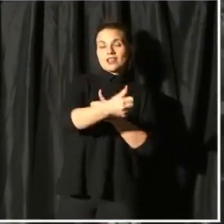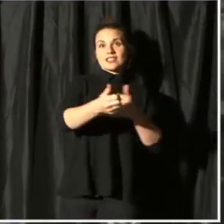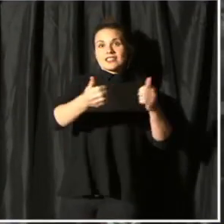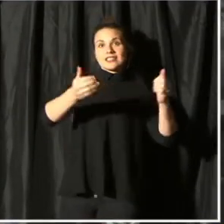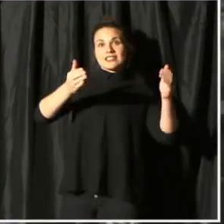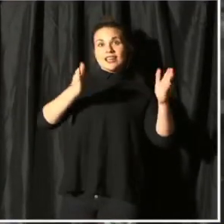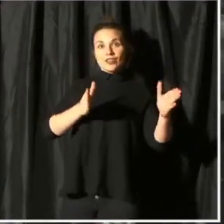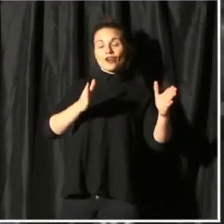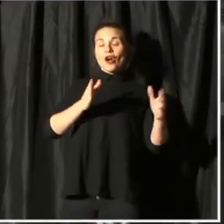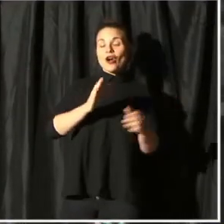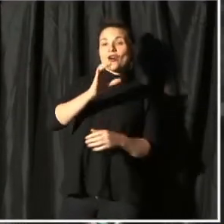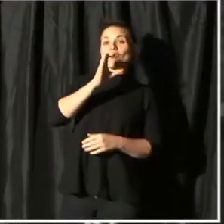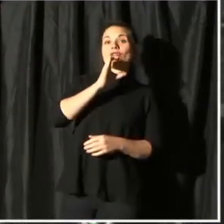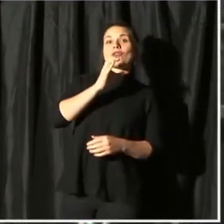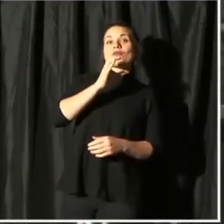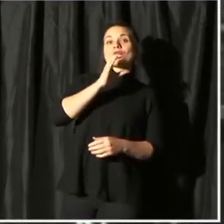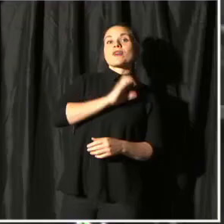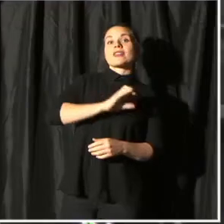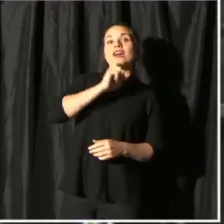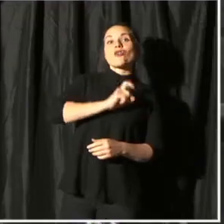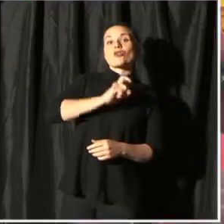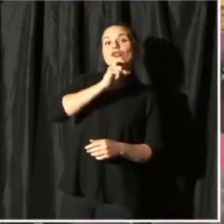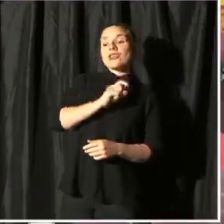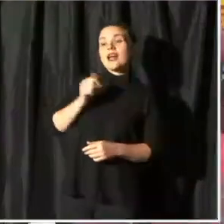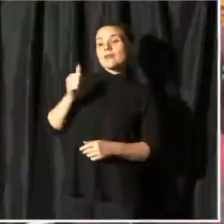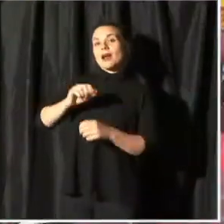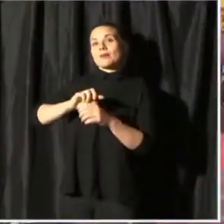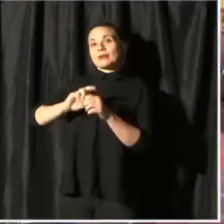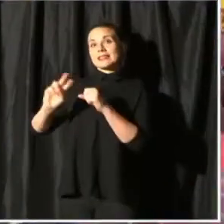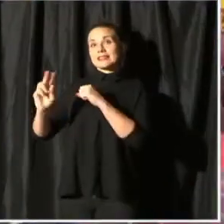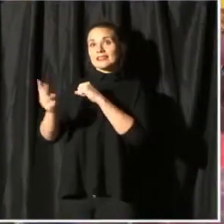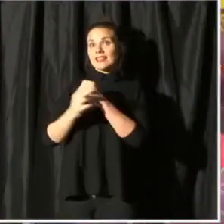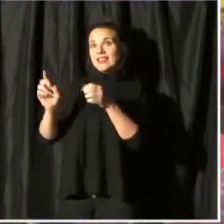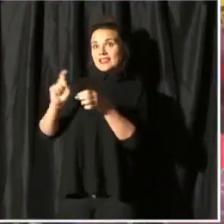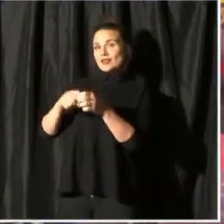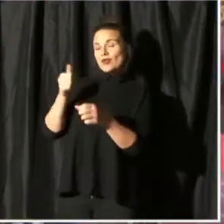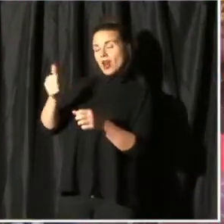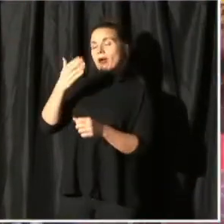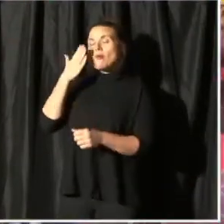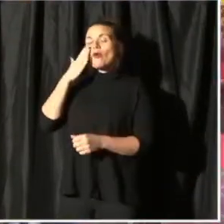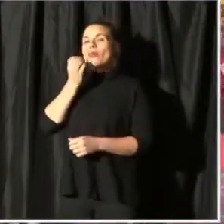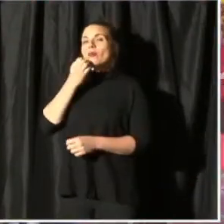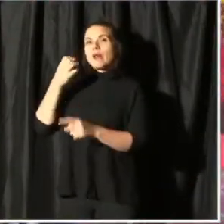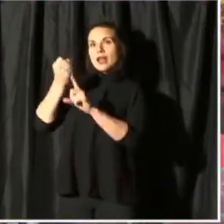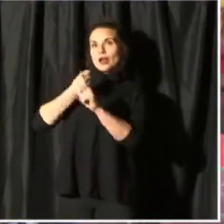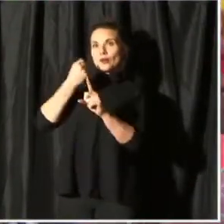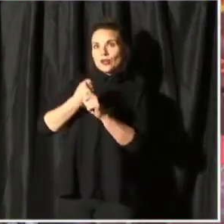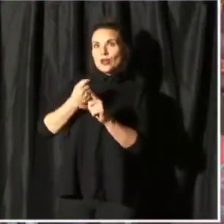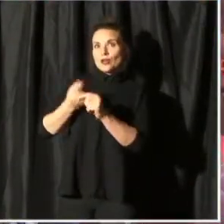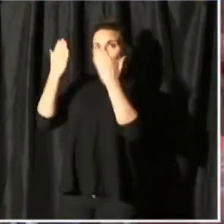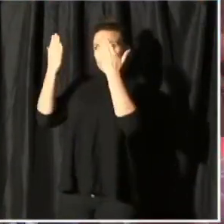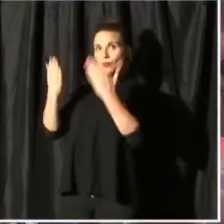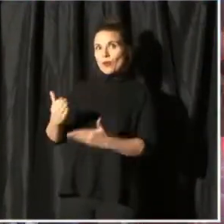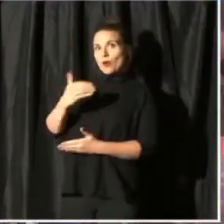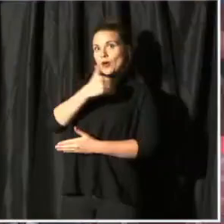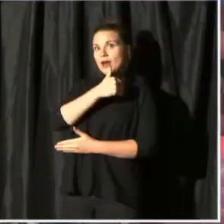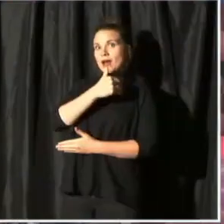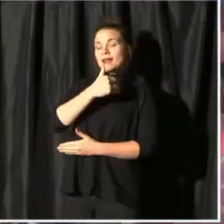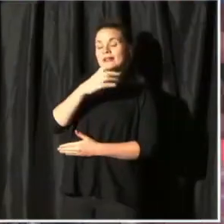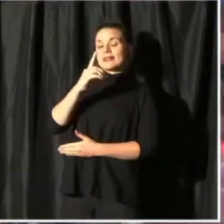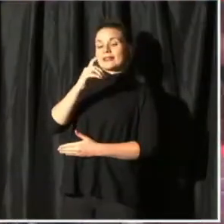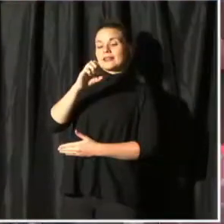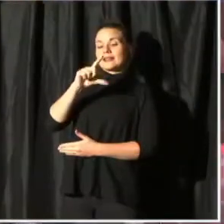syndical local ça aussi ce que c'est que la lutte j'aimerais vous faire un peu de bruit pour delphine beat orale qui arrive tout de